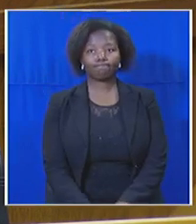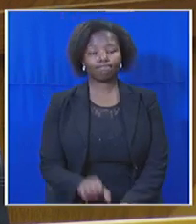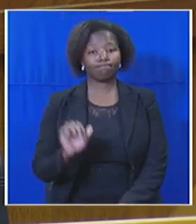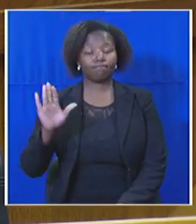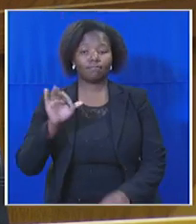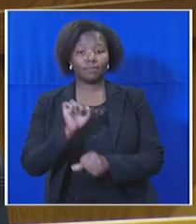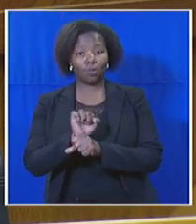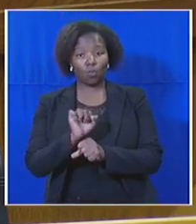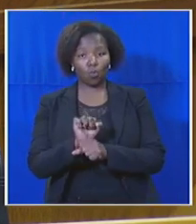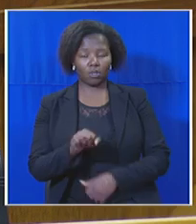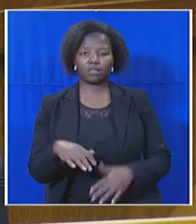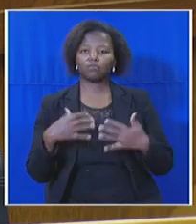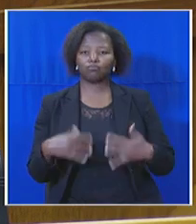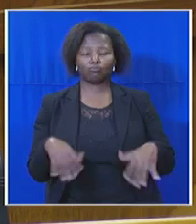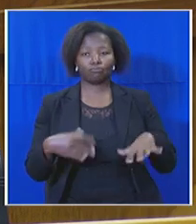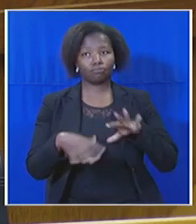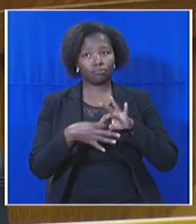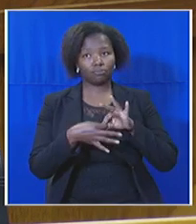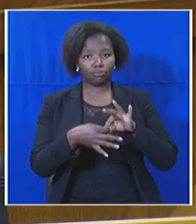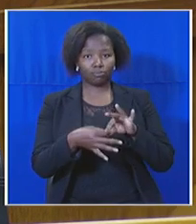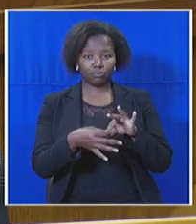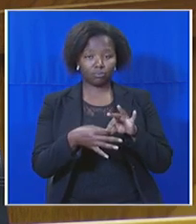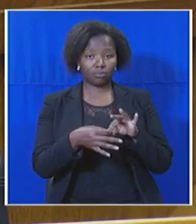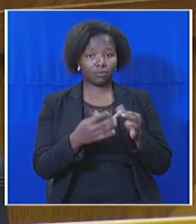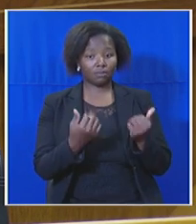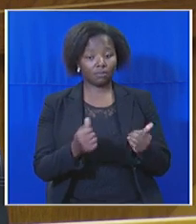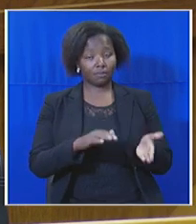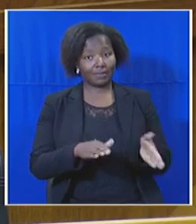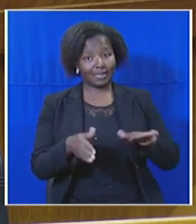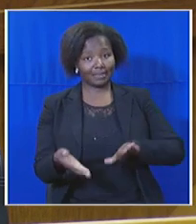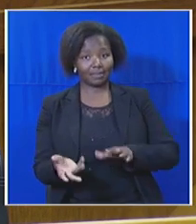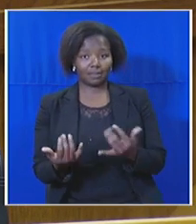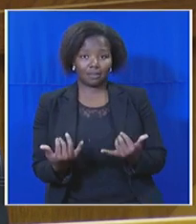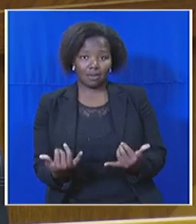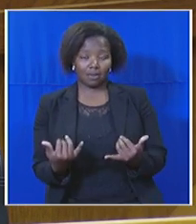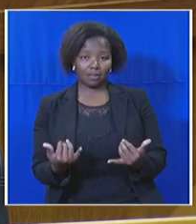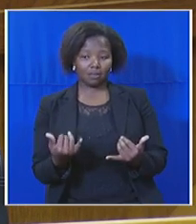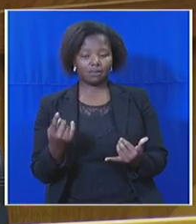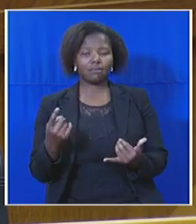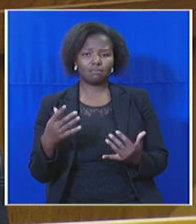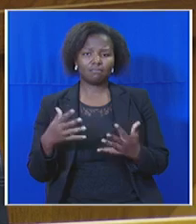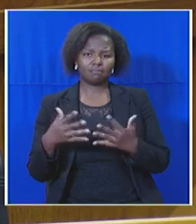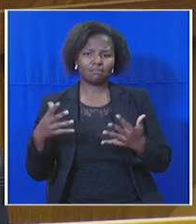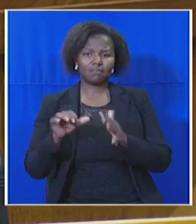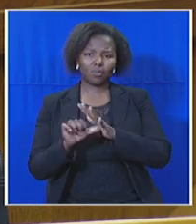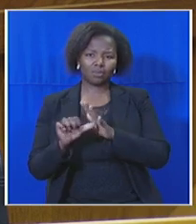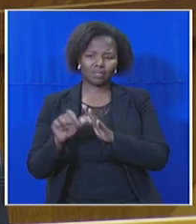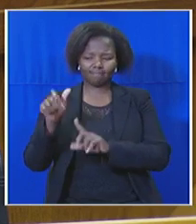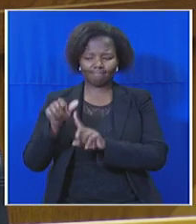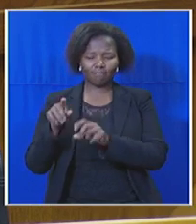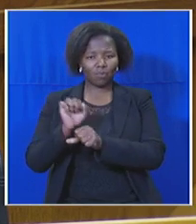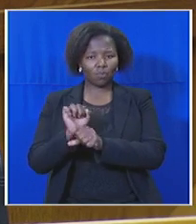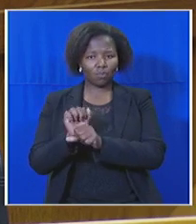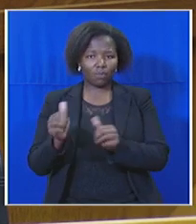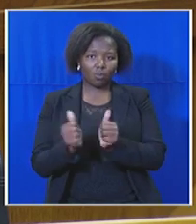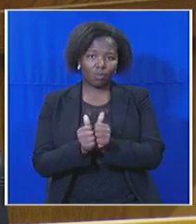Ku hundza emisaveni ka mutirhikulobye un'wana ni un'wana swa hi